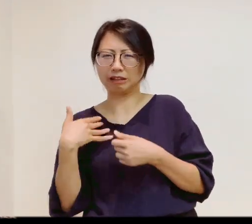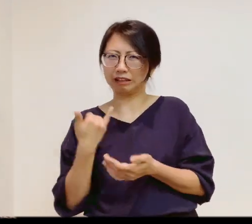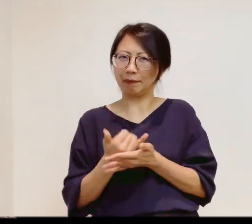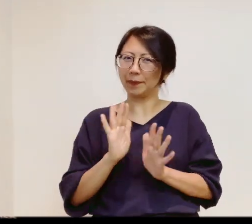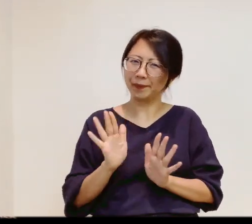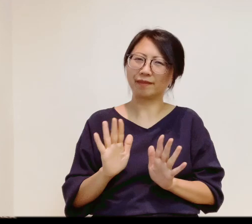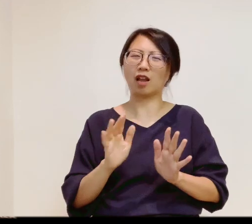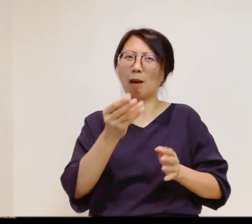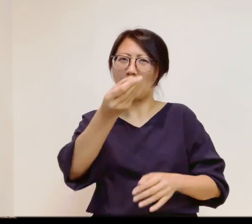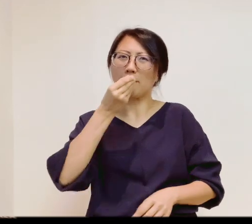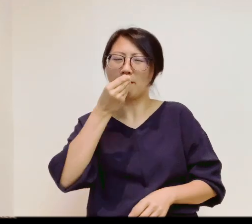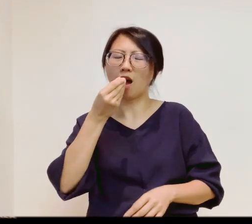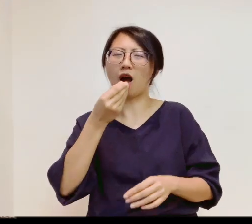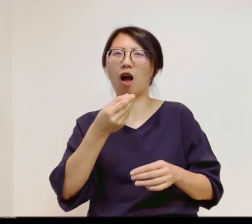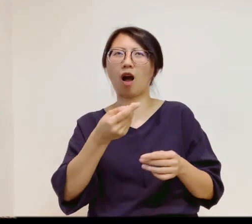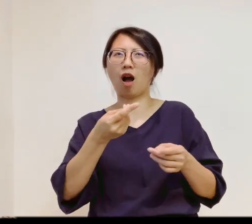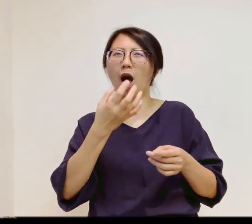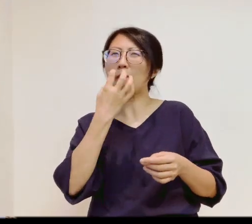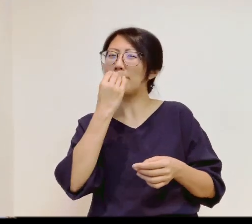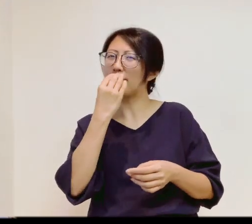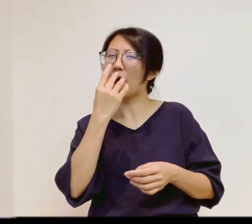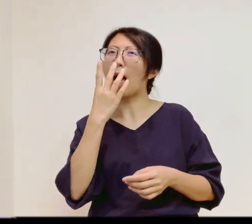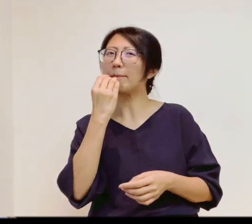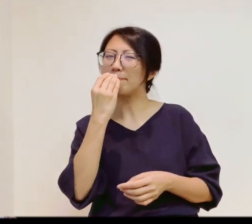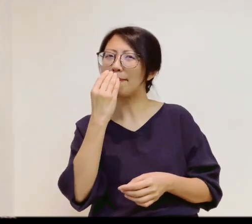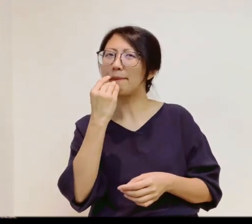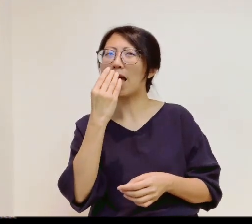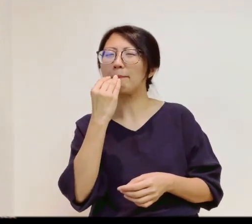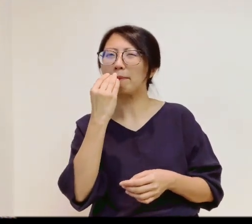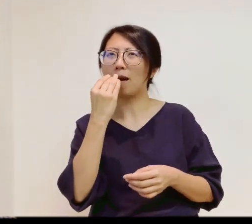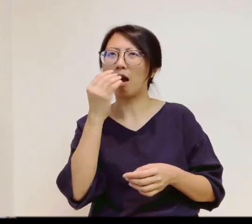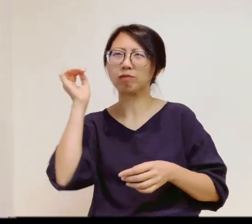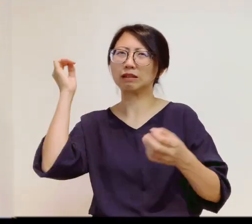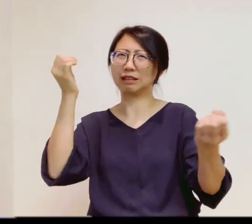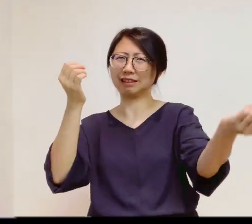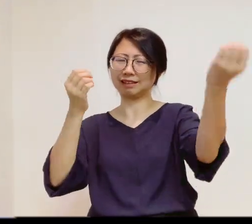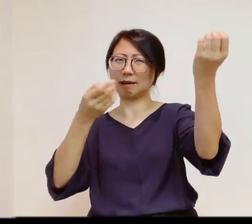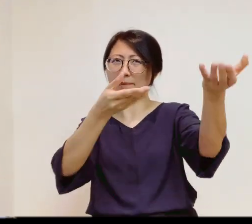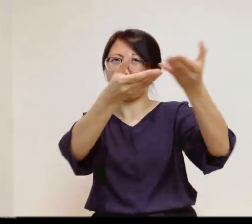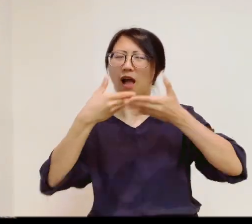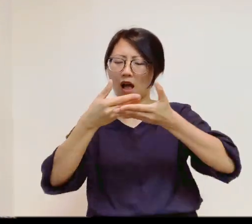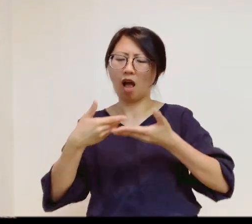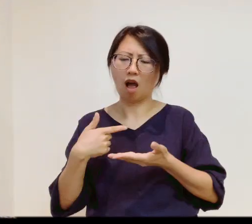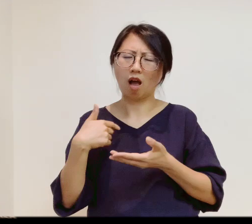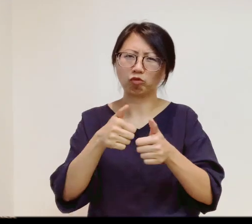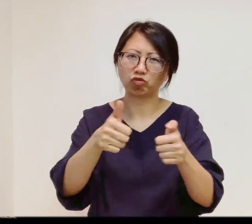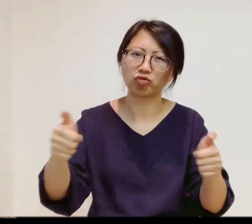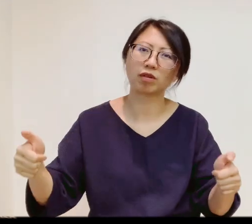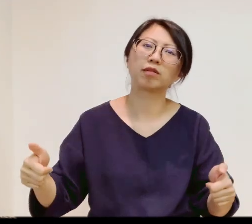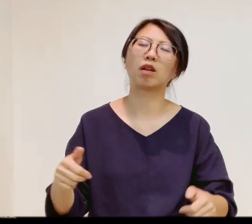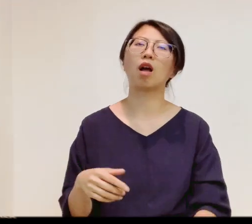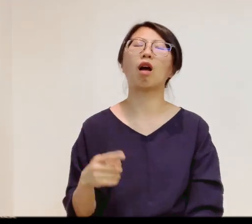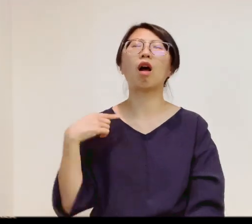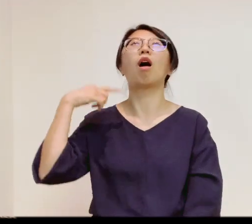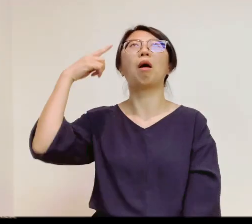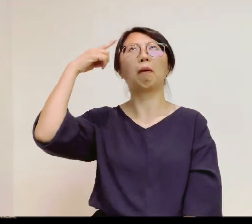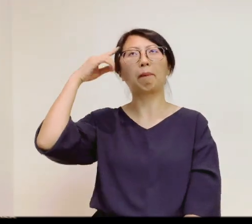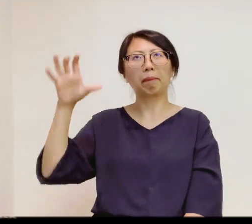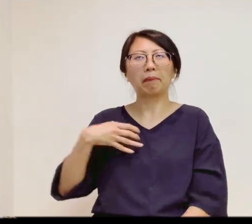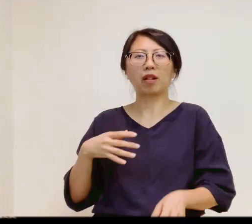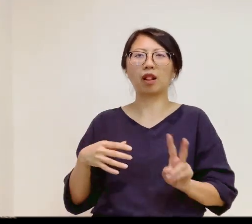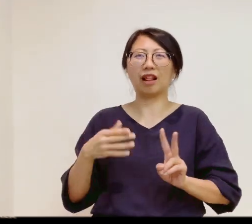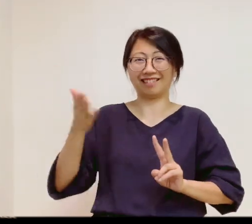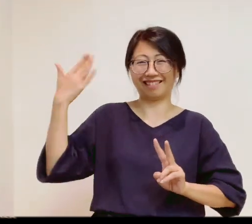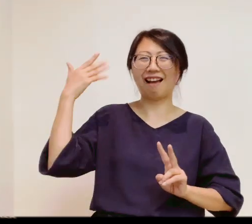自己喺個車裏邊都試過啦嚇，即係判咗你有罪嘅囚車，車你從法庭去到呢個監獄嘅過程裏邊